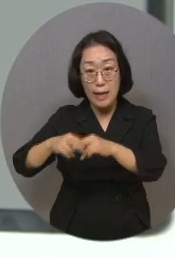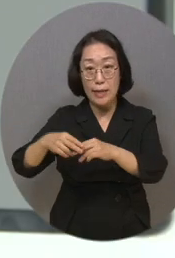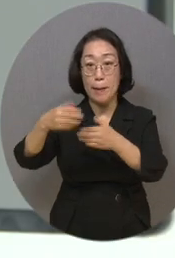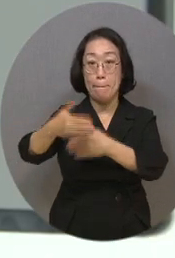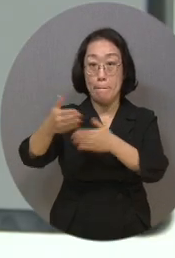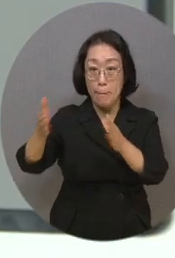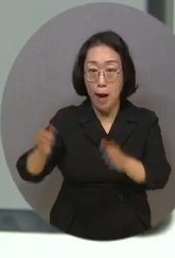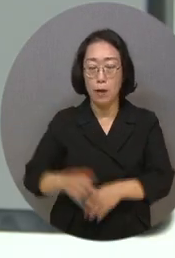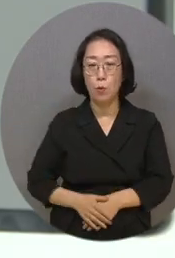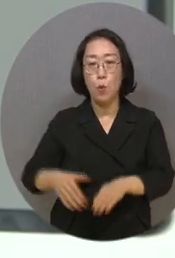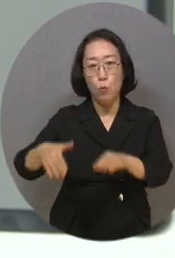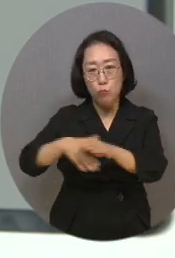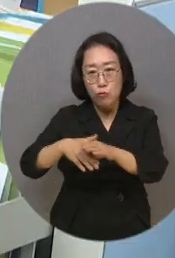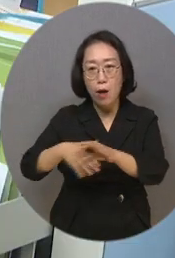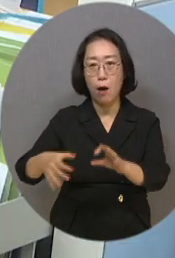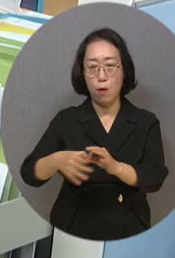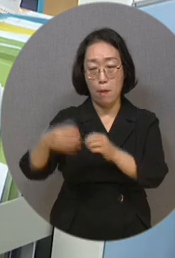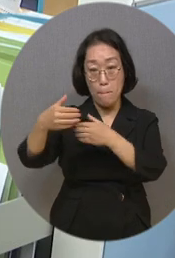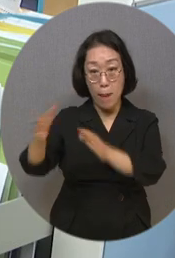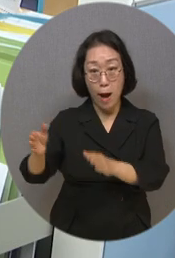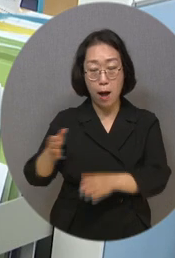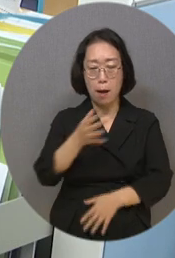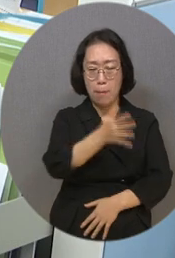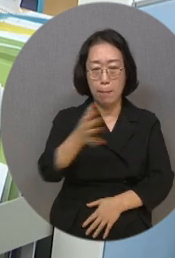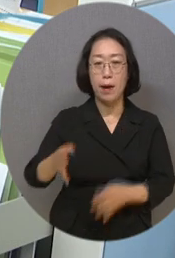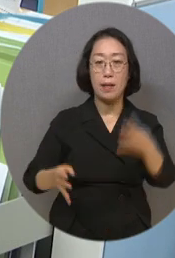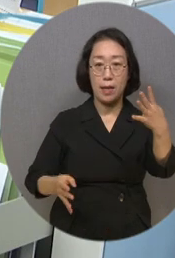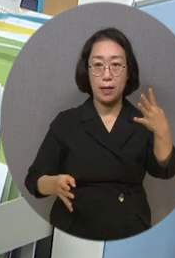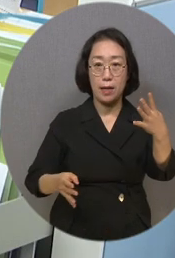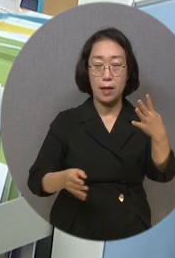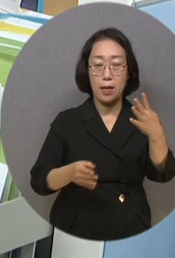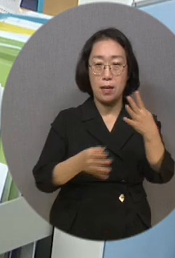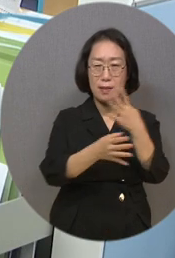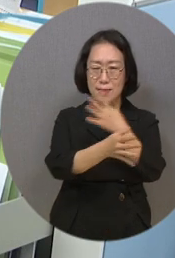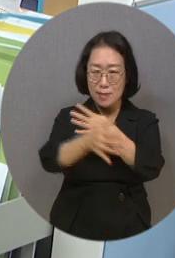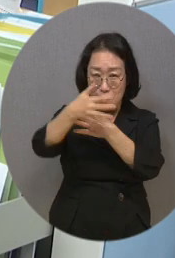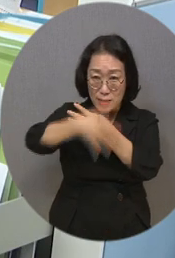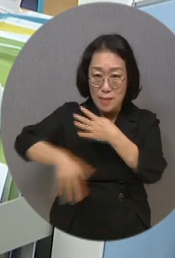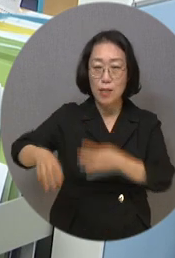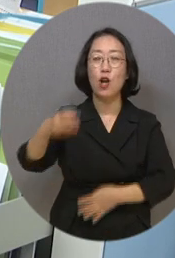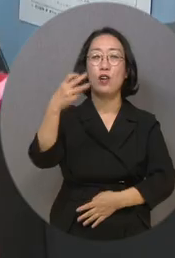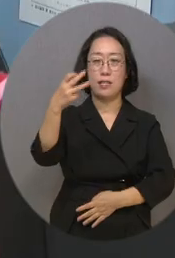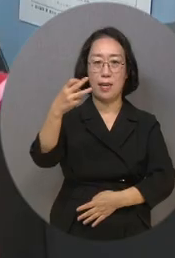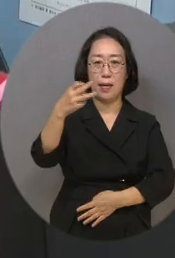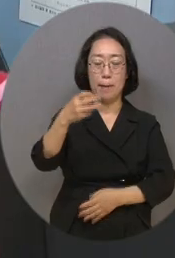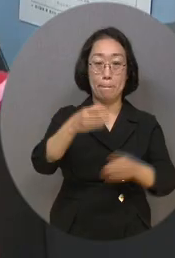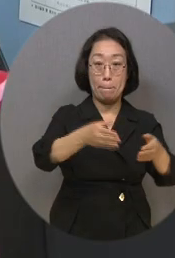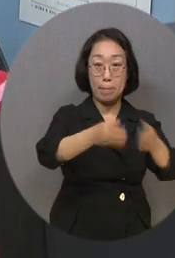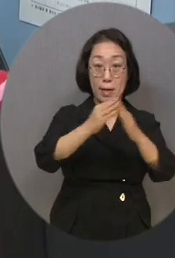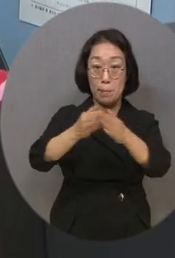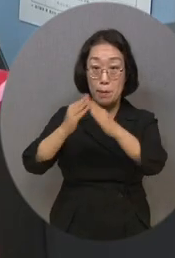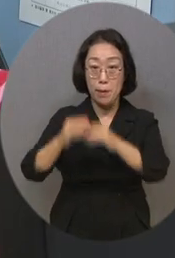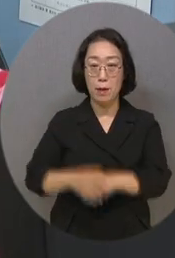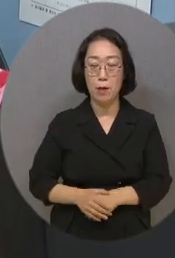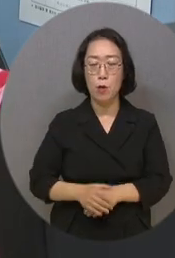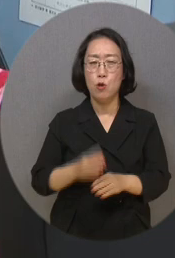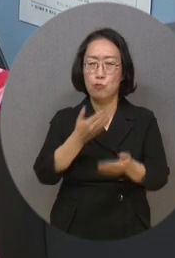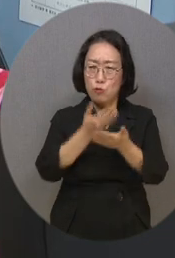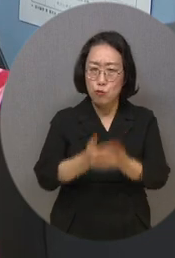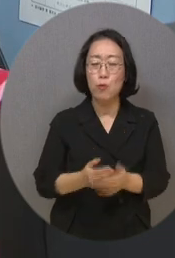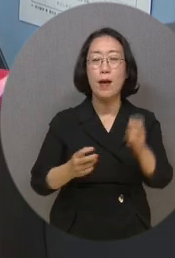일자리투자유치국, 문화융성국 등 총 4개국 13개 부서로 확대 개편돼 동부권의 핵심